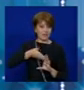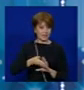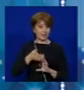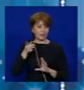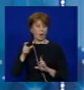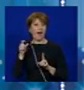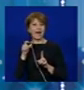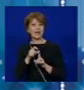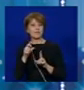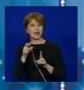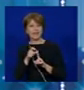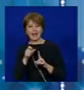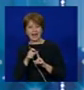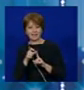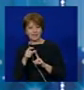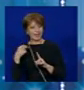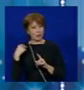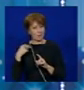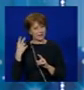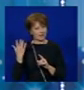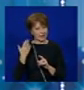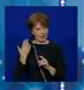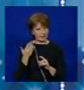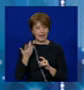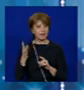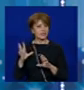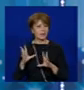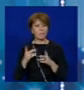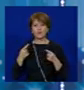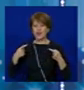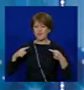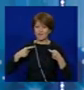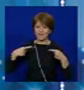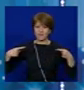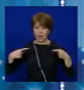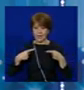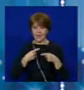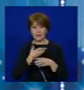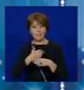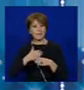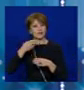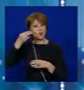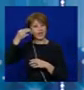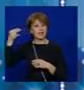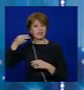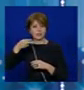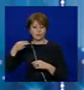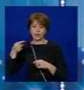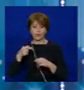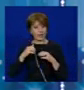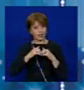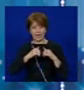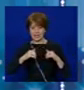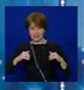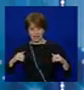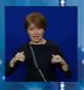в длъжност и когато започна войната между институциите, че войната между институциите ще раздели нацията и ще